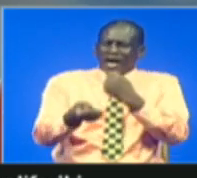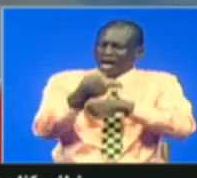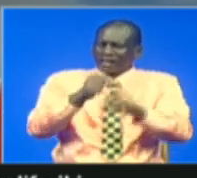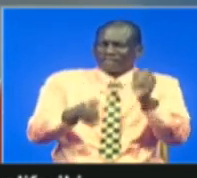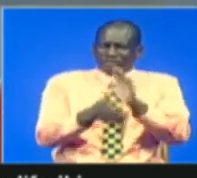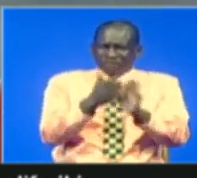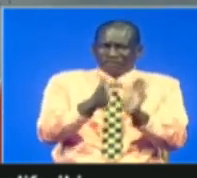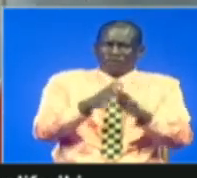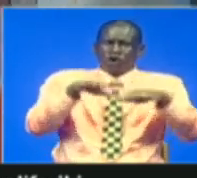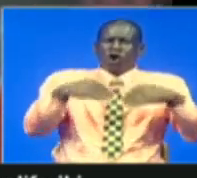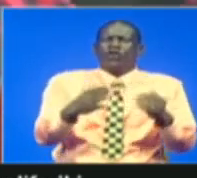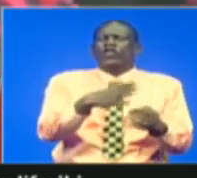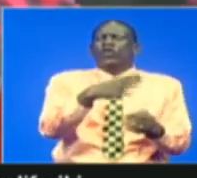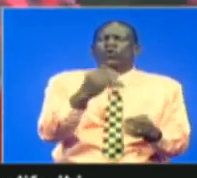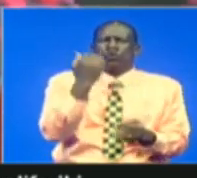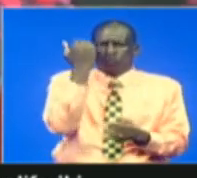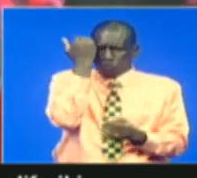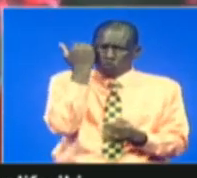tofauti mahakamani.